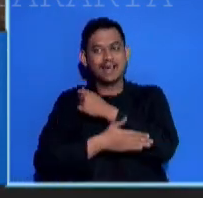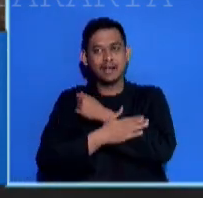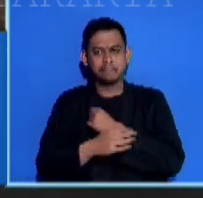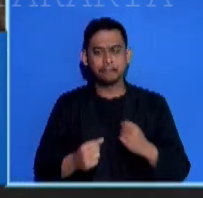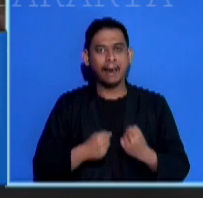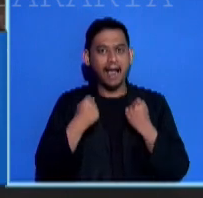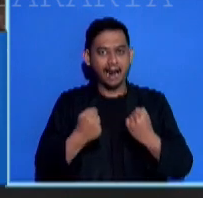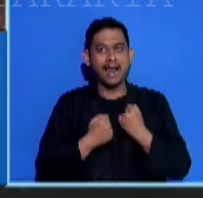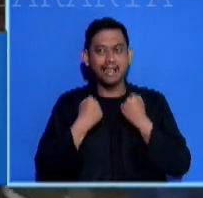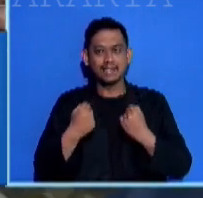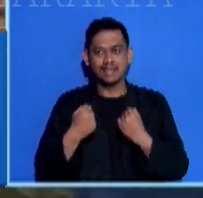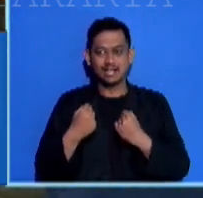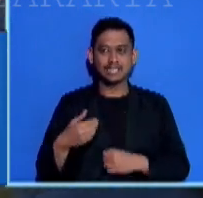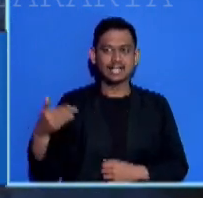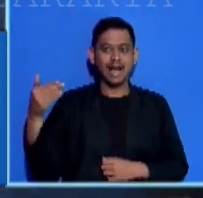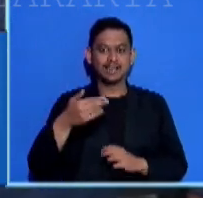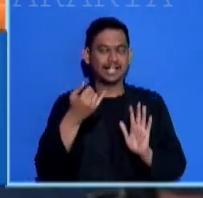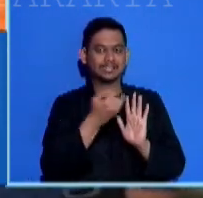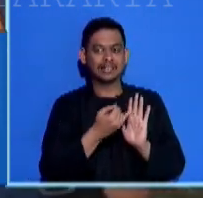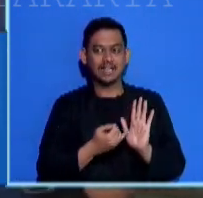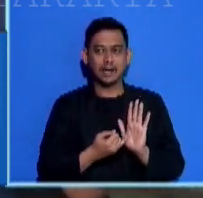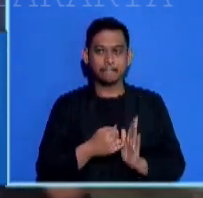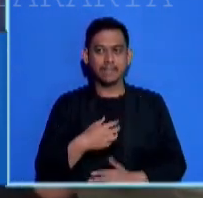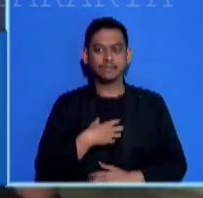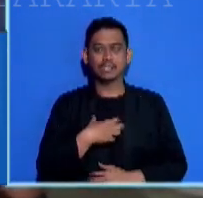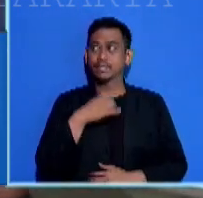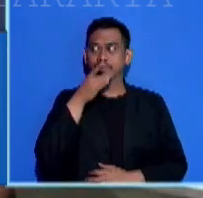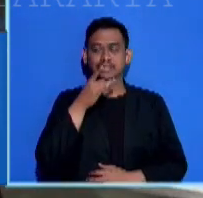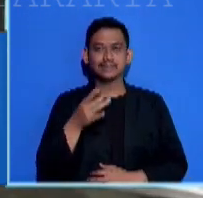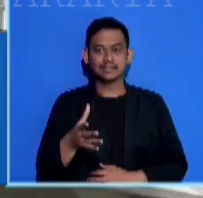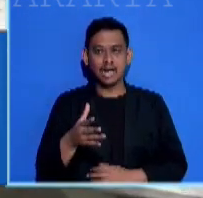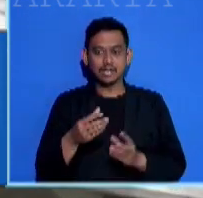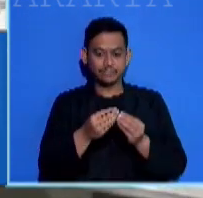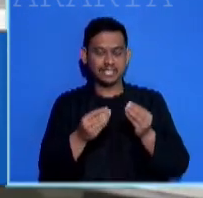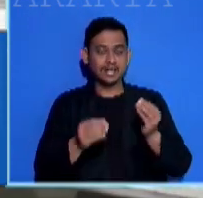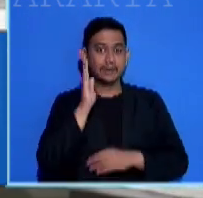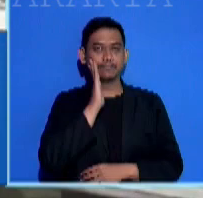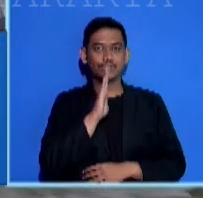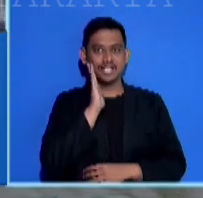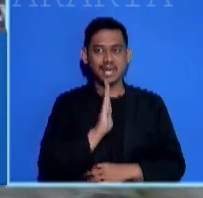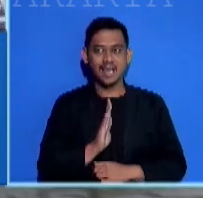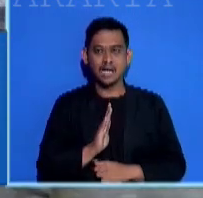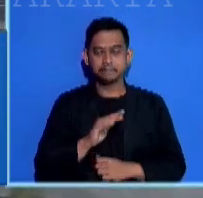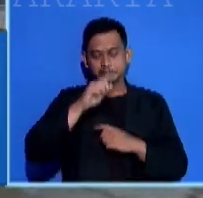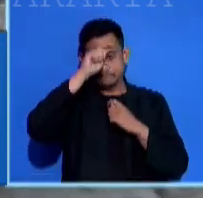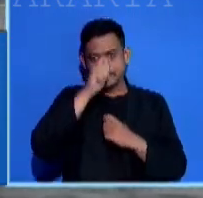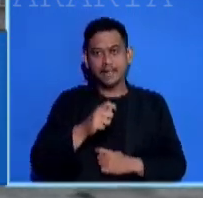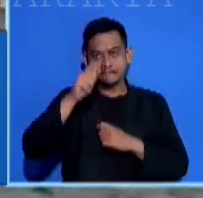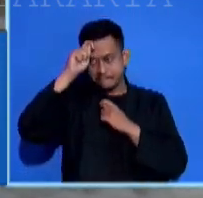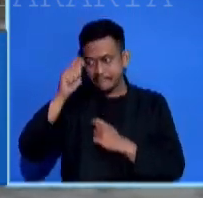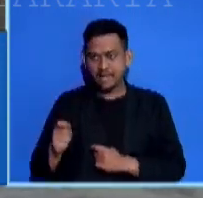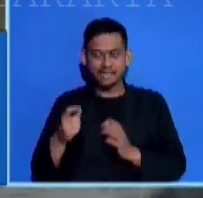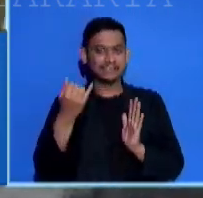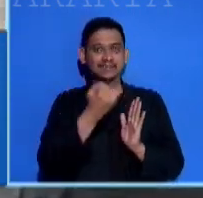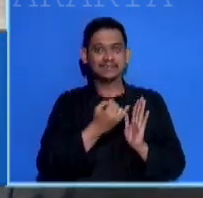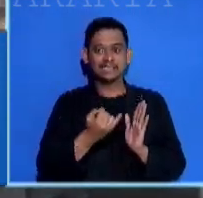nyadran dan ziarah seniman memiliki makna pesan moral kepada generasi muda untuk mentransformasi dan mengapresiasi karya-karya para